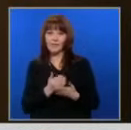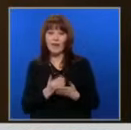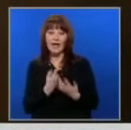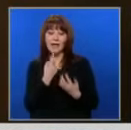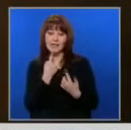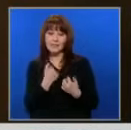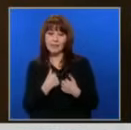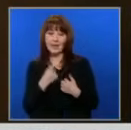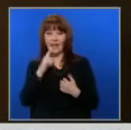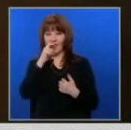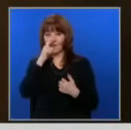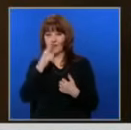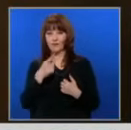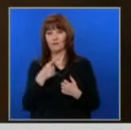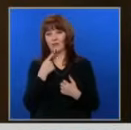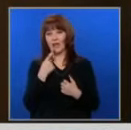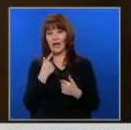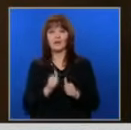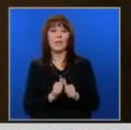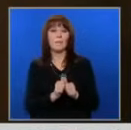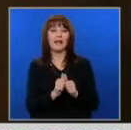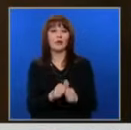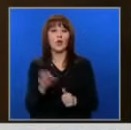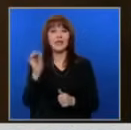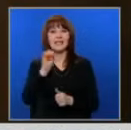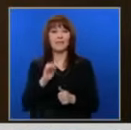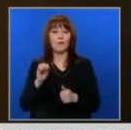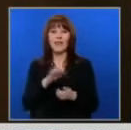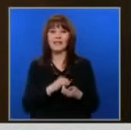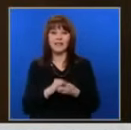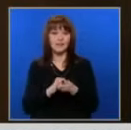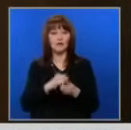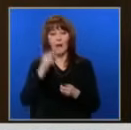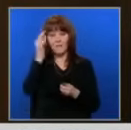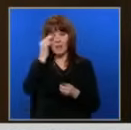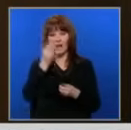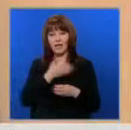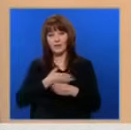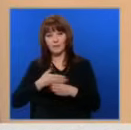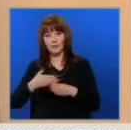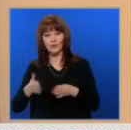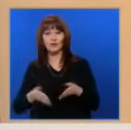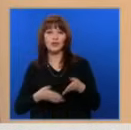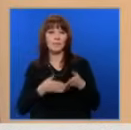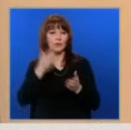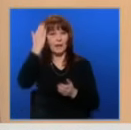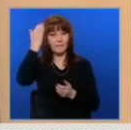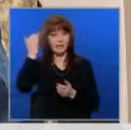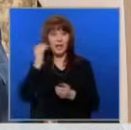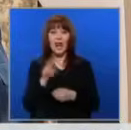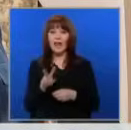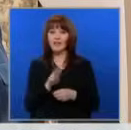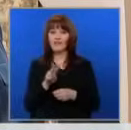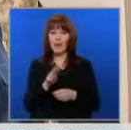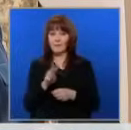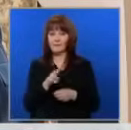да спомена стратегическото партньорство с Европейския съюз, защото България ще продължи да подкрепя Египет. Двамата първи